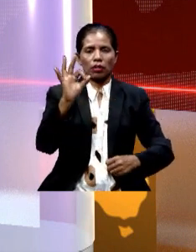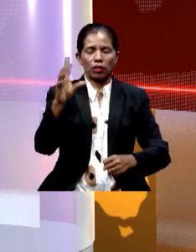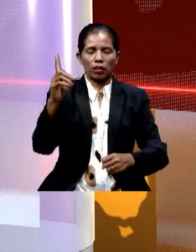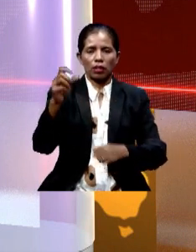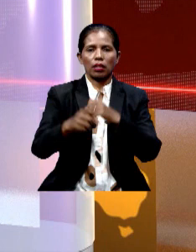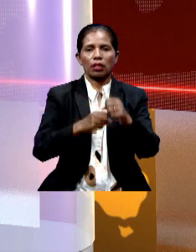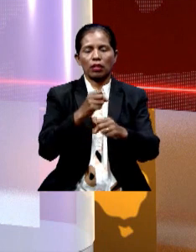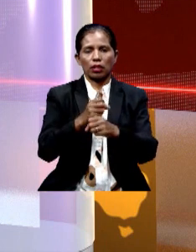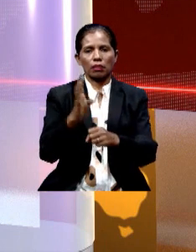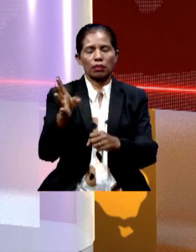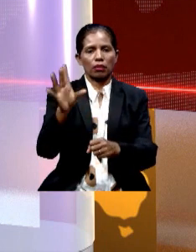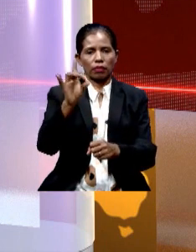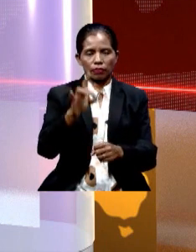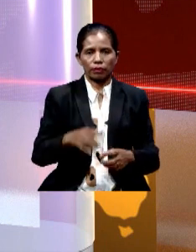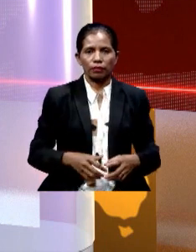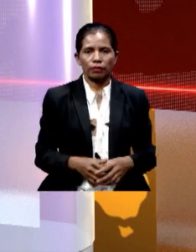tinan ne.